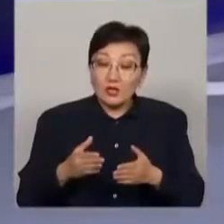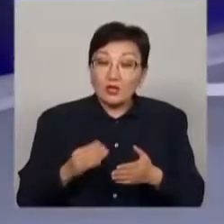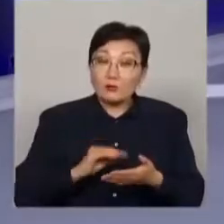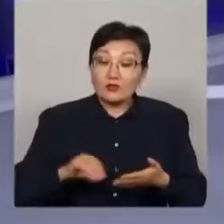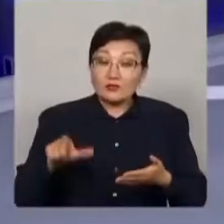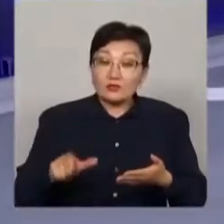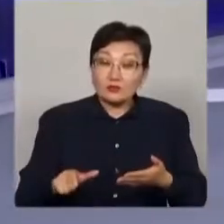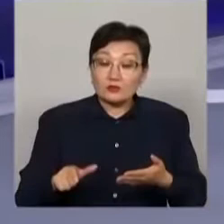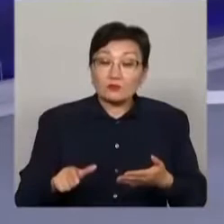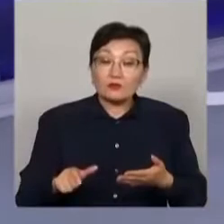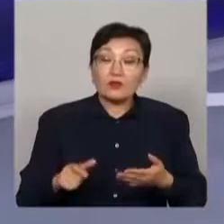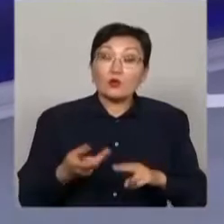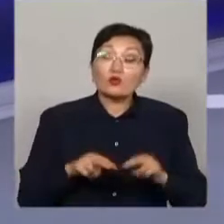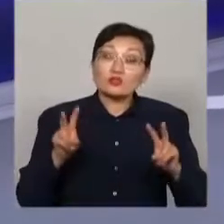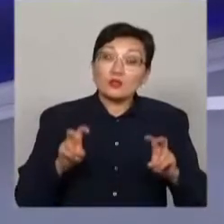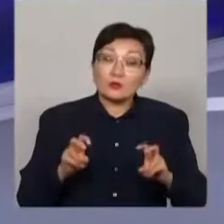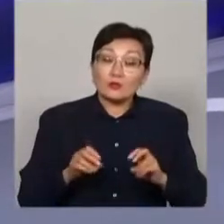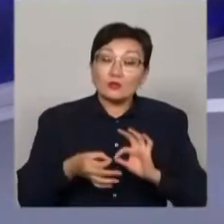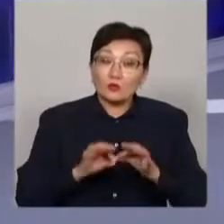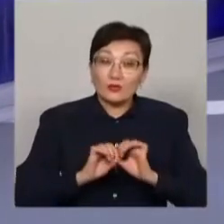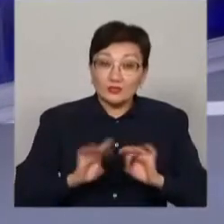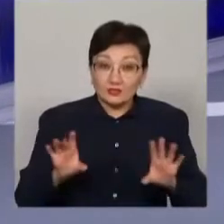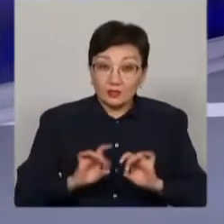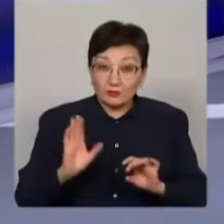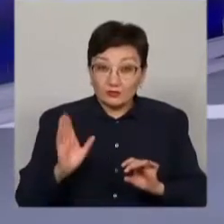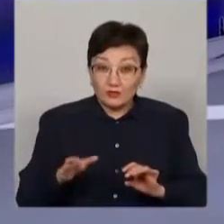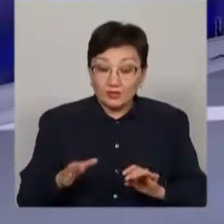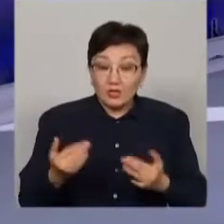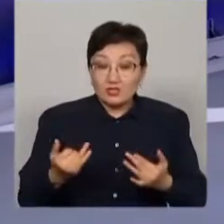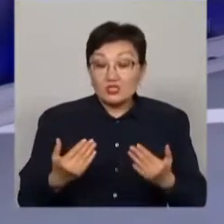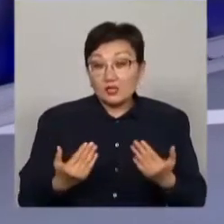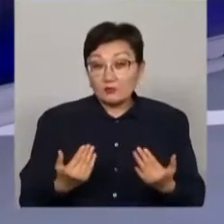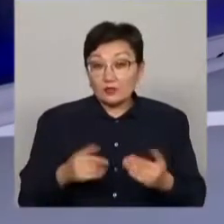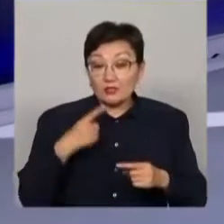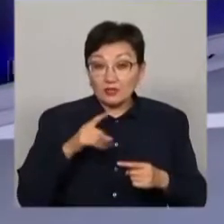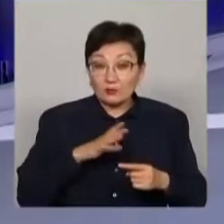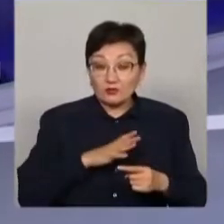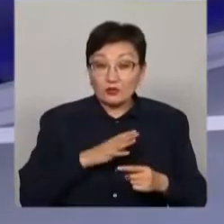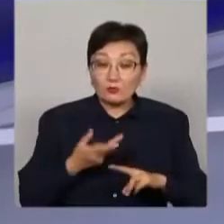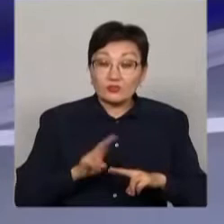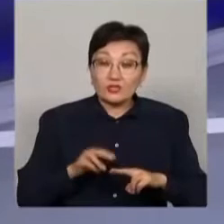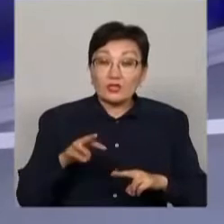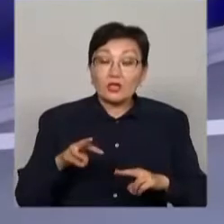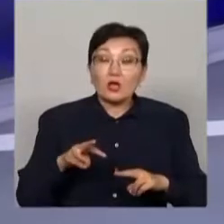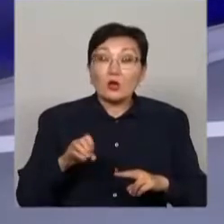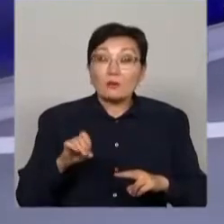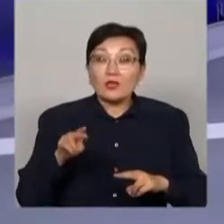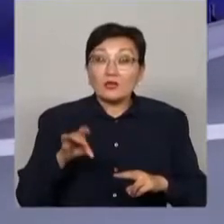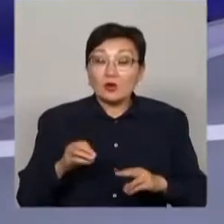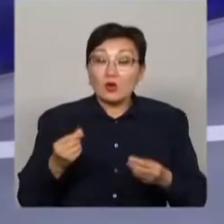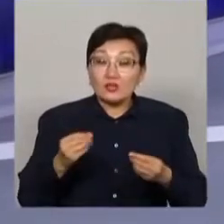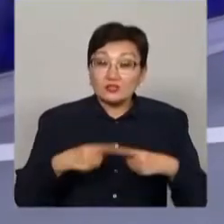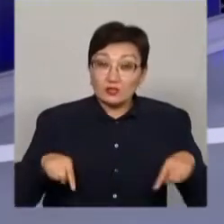Оқас көпке таныс тақырыпты көбірек тарқатады. Мадина, енді жаңа айтып өттік, бұл микроқаржы ұйымдардың жұмысы